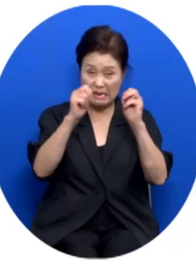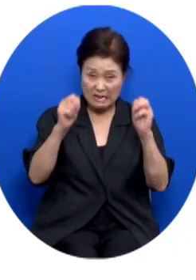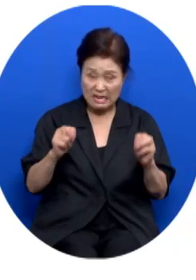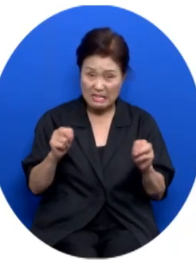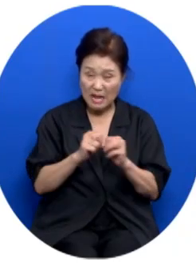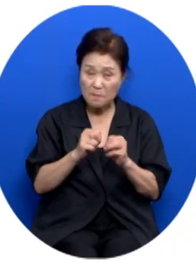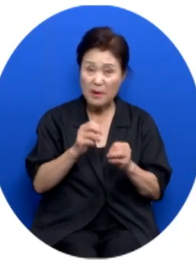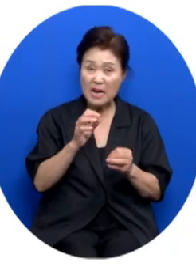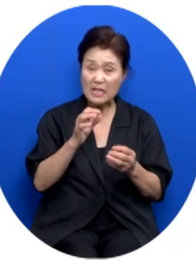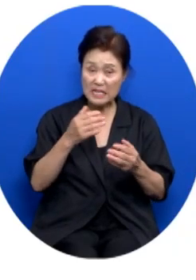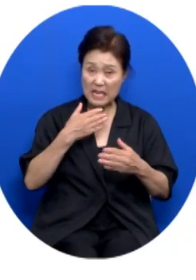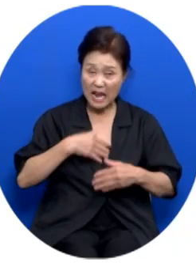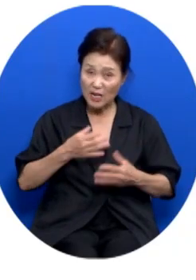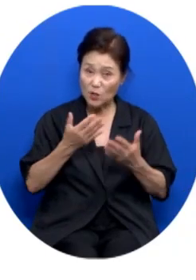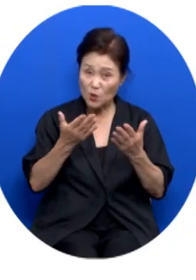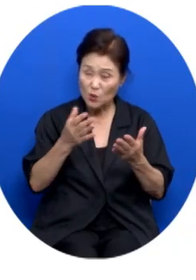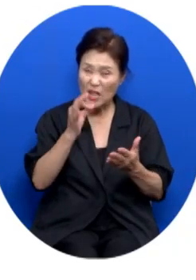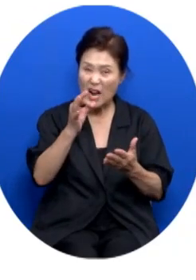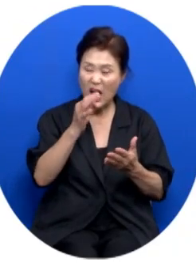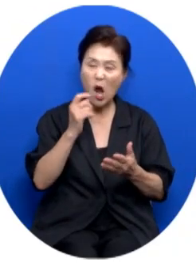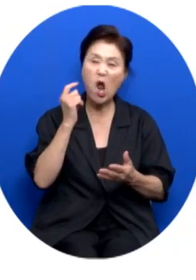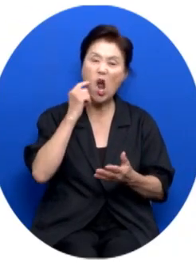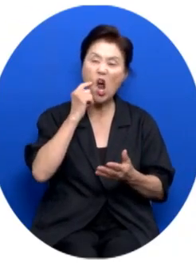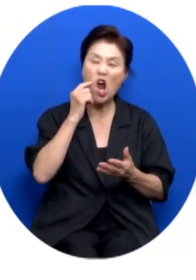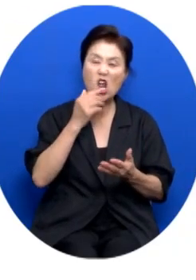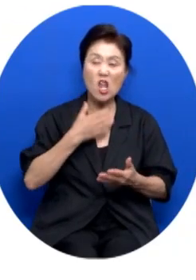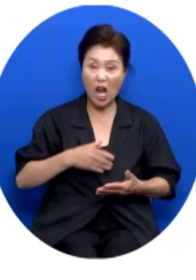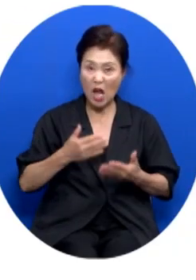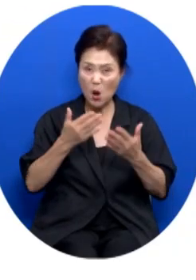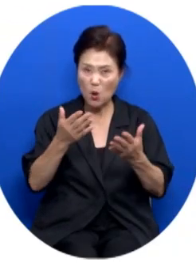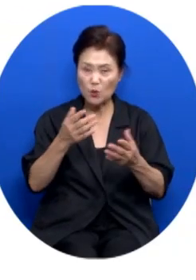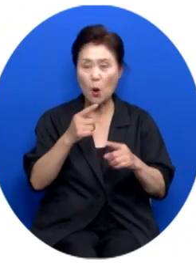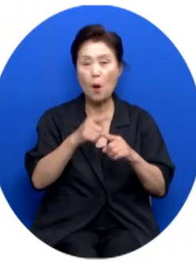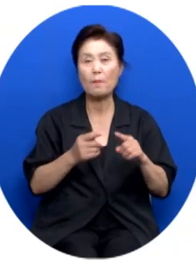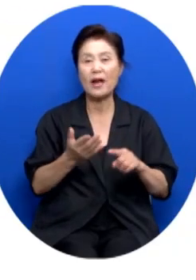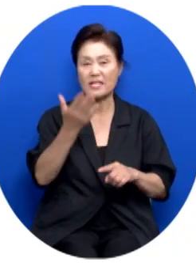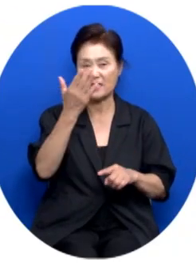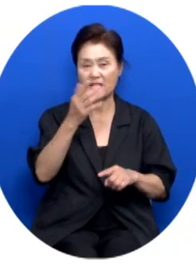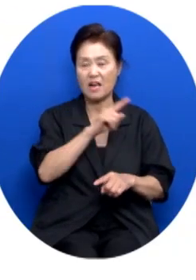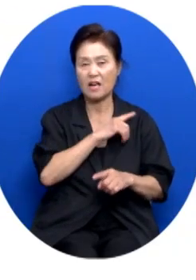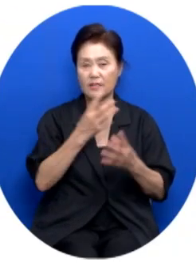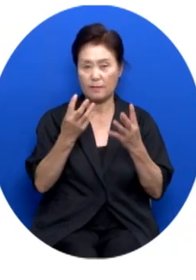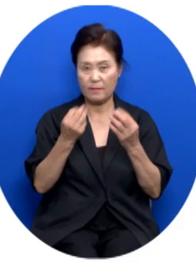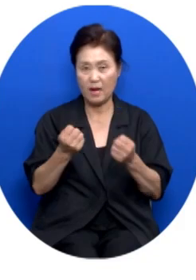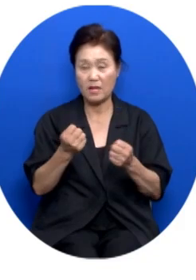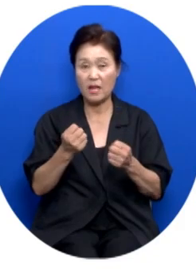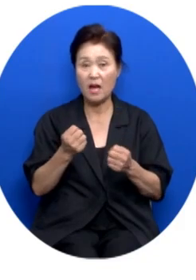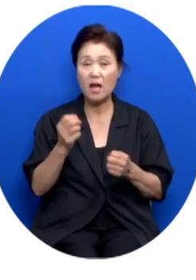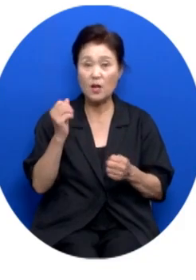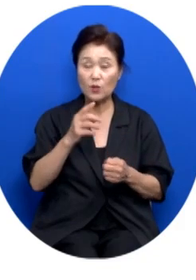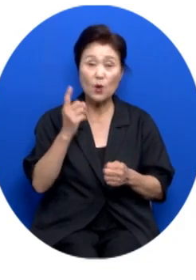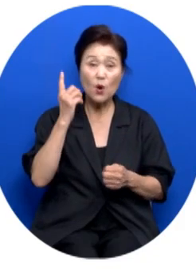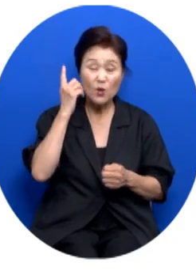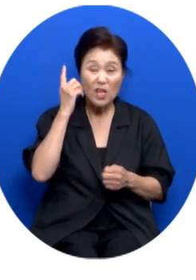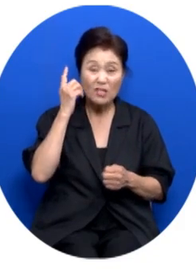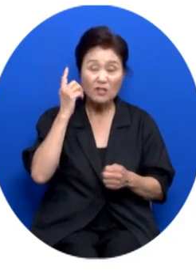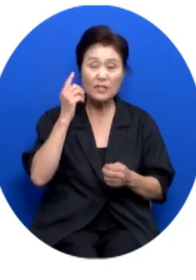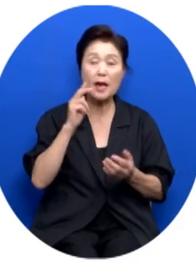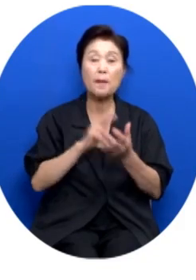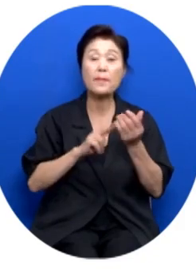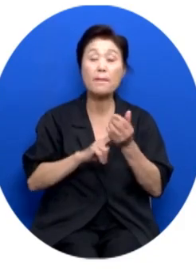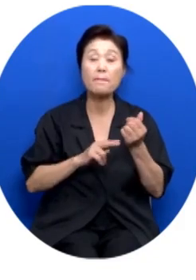고지해 휴대전화 계통을 유도하는 사례가 전체 절반을 차지하며 가장 많았다며 휴전 판매사기 예방을